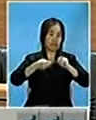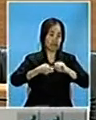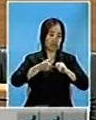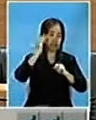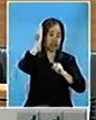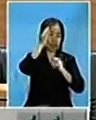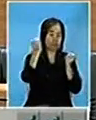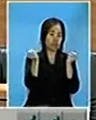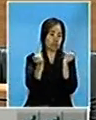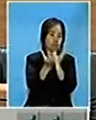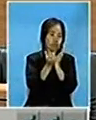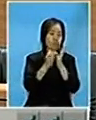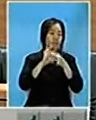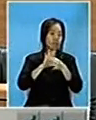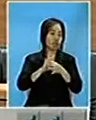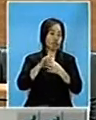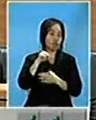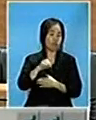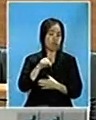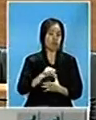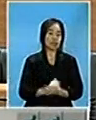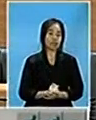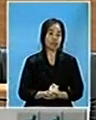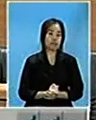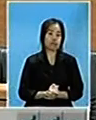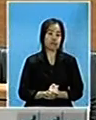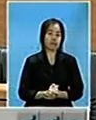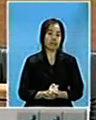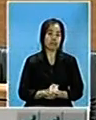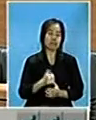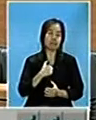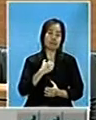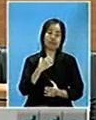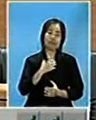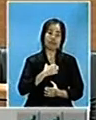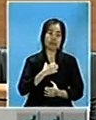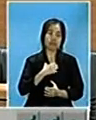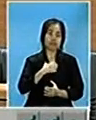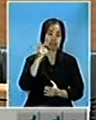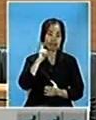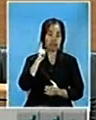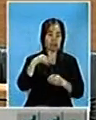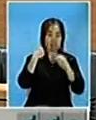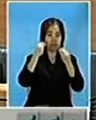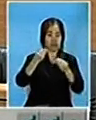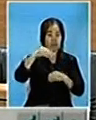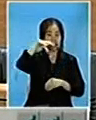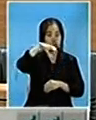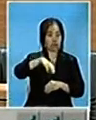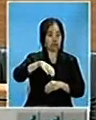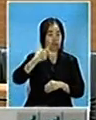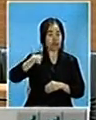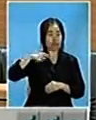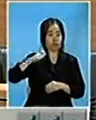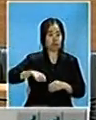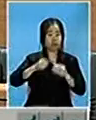ที่น่าเป็นห่วงเพราะฉะนั้นผมอยากเห็นศาลรัฐธรรมนูญได้ตระหนักถึงความสำคัญของความ